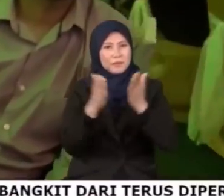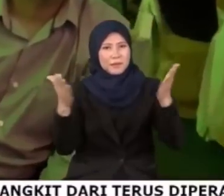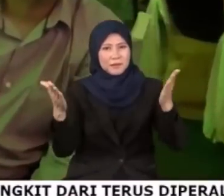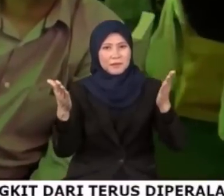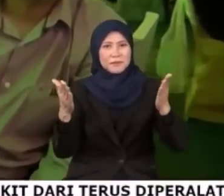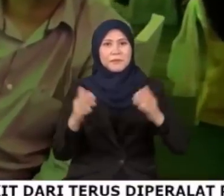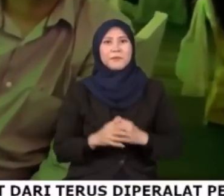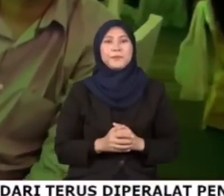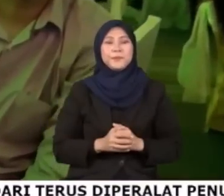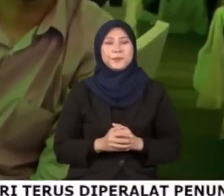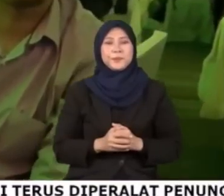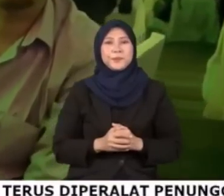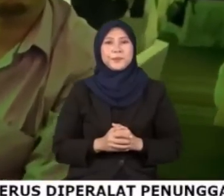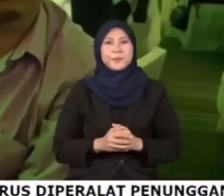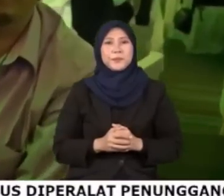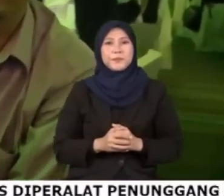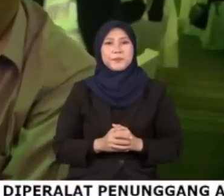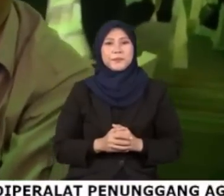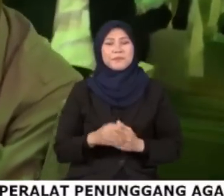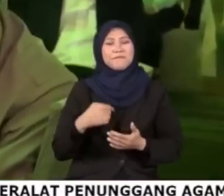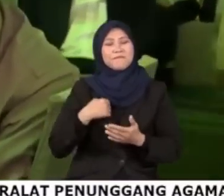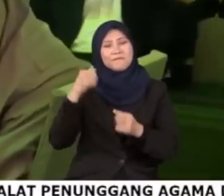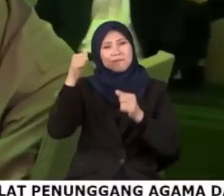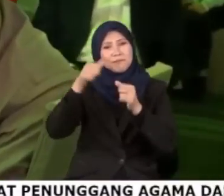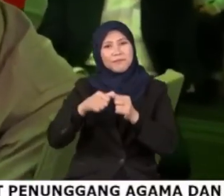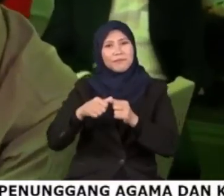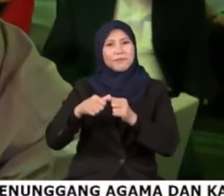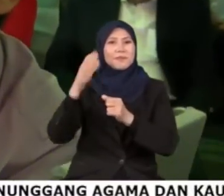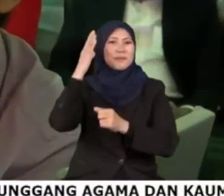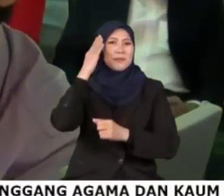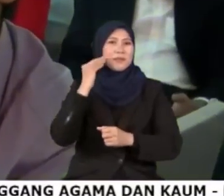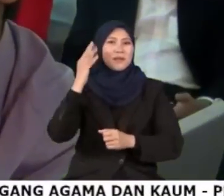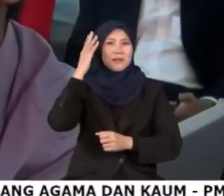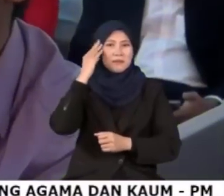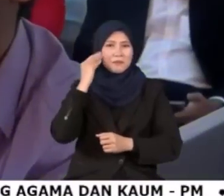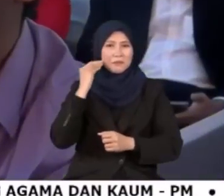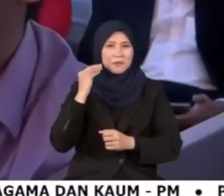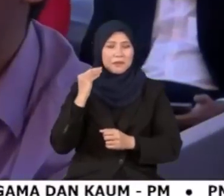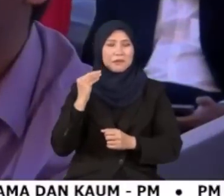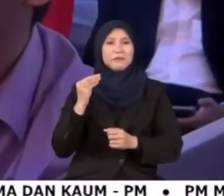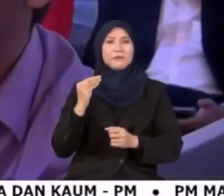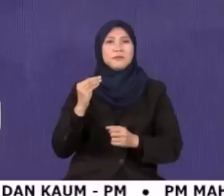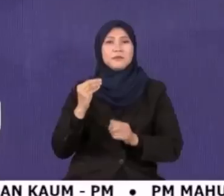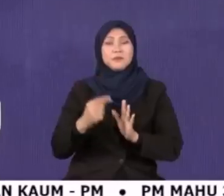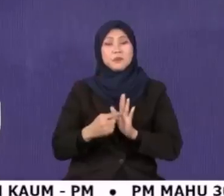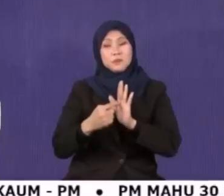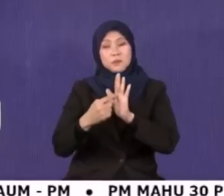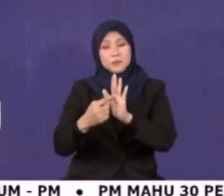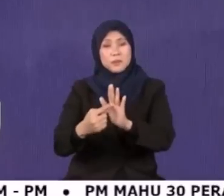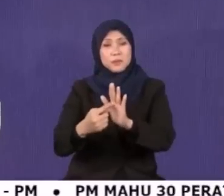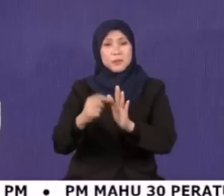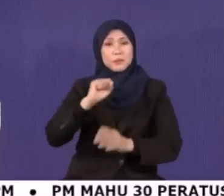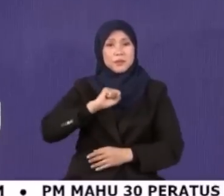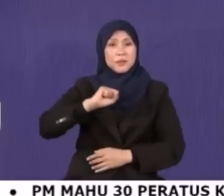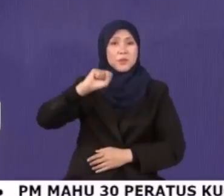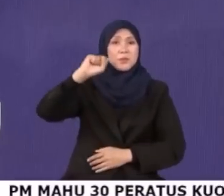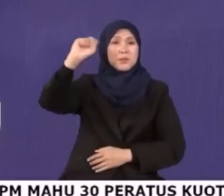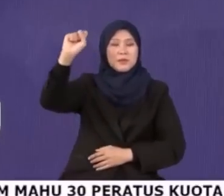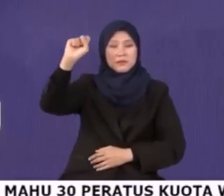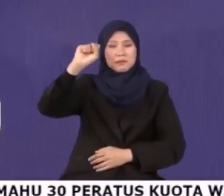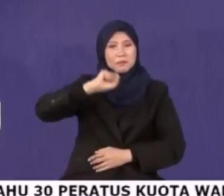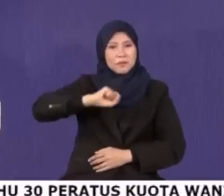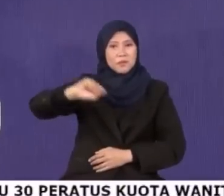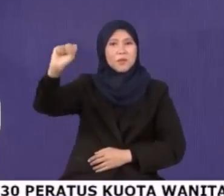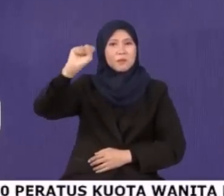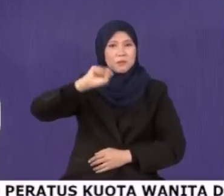saya singkat pengalaman ini untuk menunjukkan bahwa perjuangan di kalangan